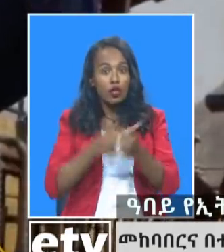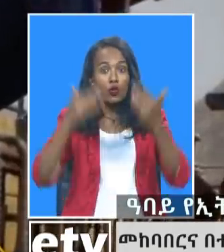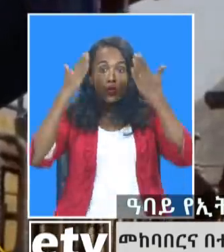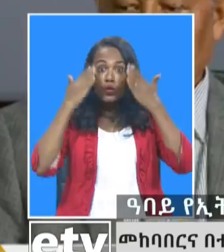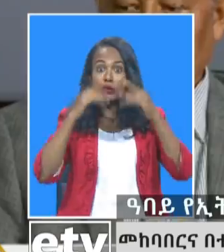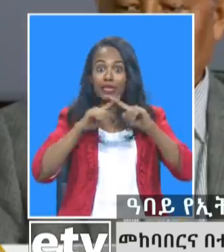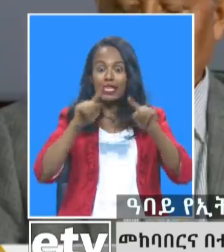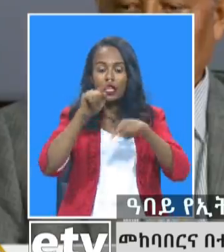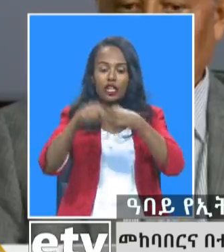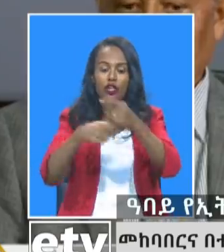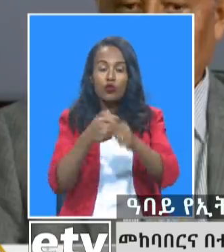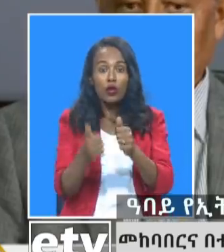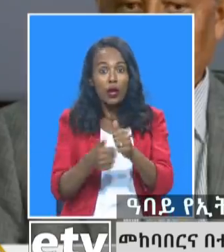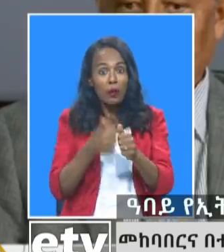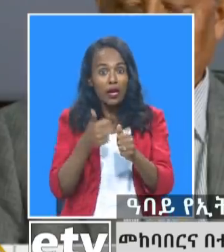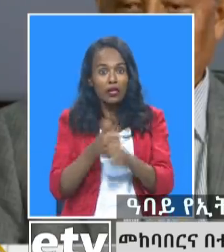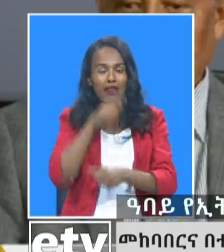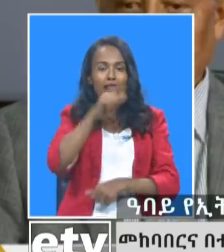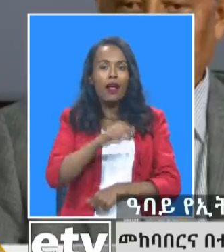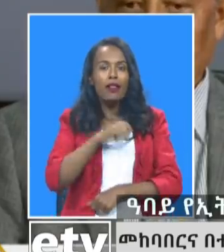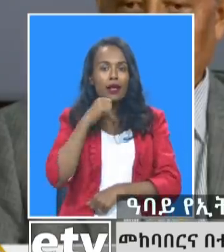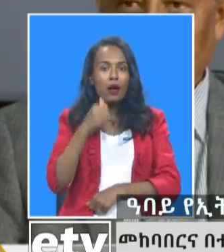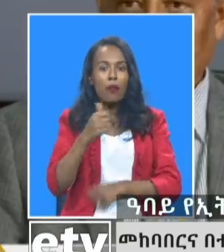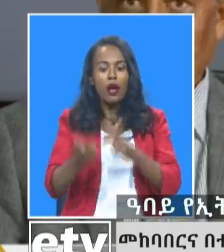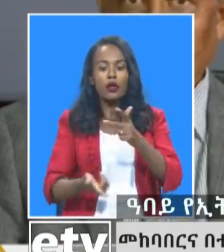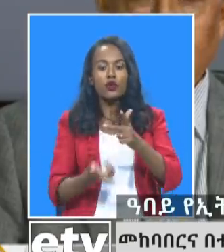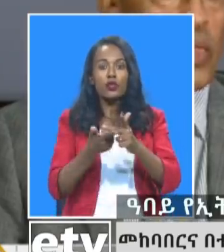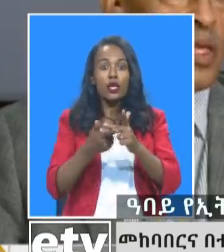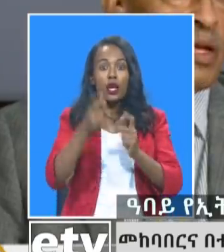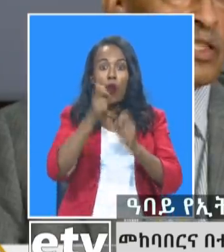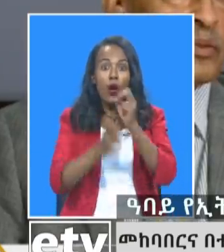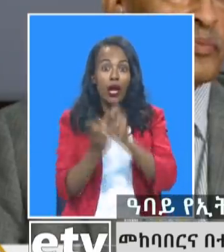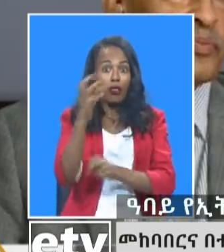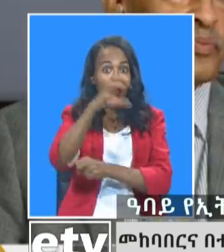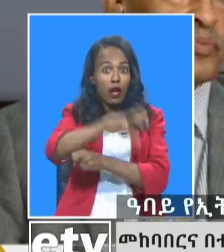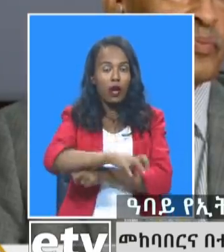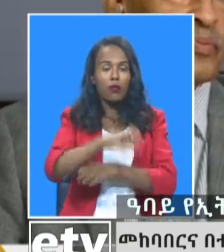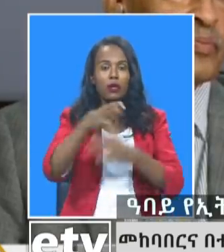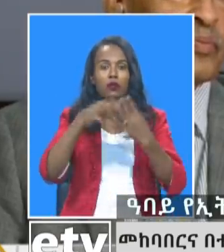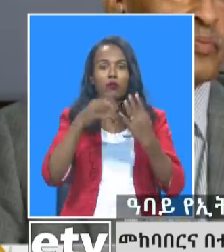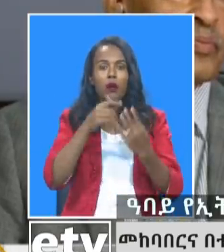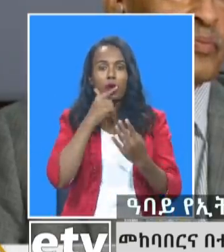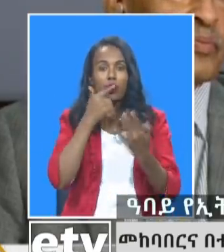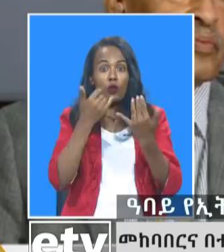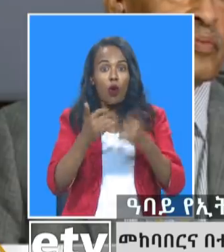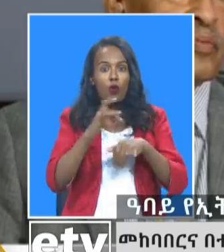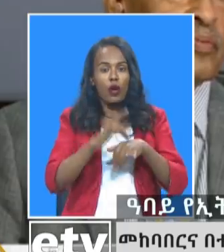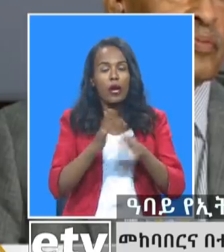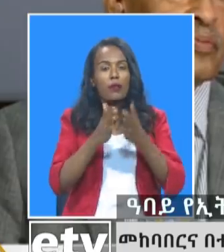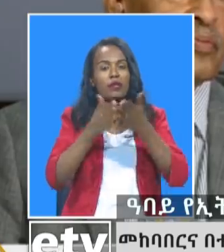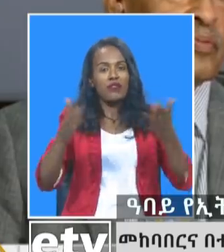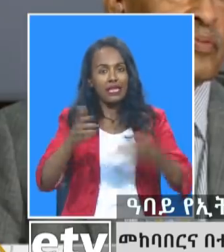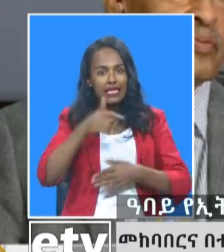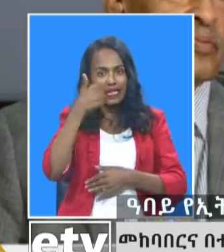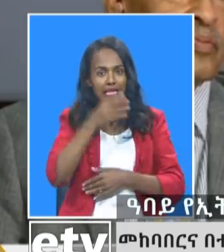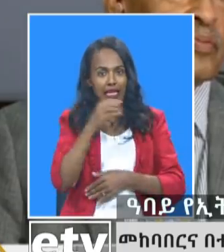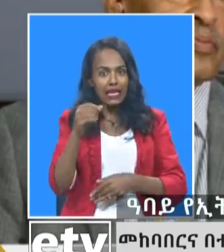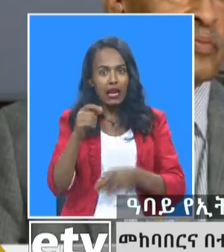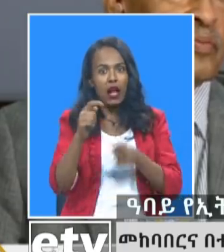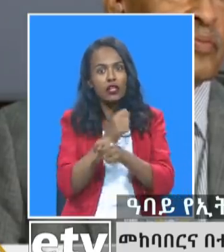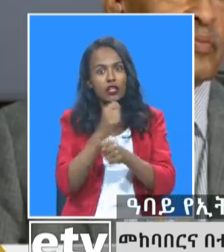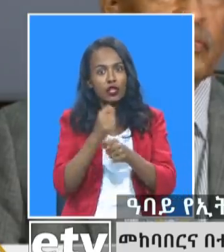ግን ሂደቱን ከመከተል ይልቅ ያልተገባ የሶስተኛ ወገን ጣልቃ ገብነትን መምረጧ ነው አሁን ላይም በስፋት እየተነገረና